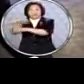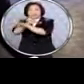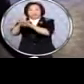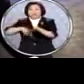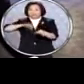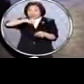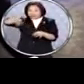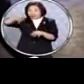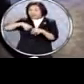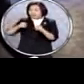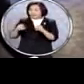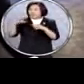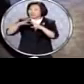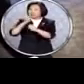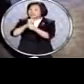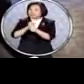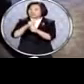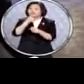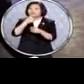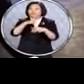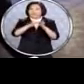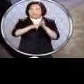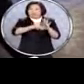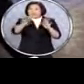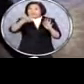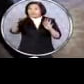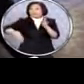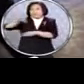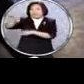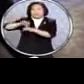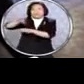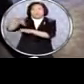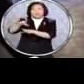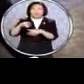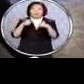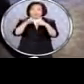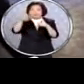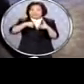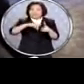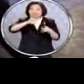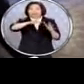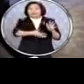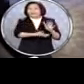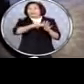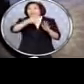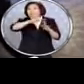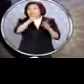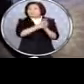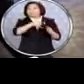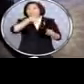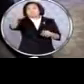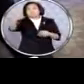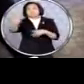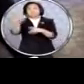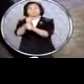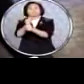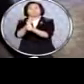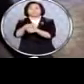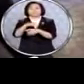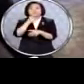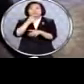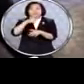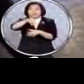合作，造成赴中国投资的暴增，专业人才被大量的挖角，经济成长一半以上被海